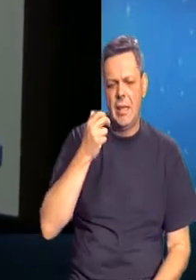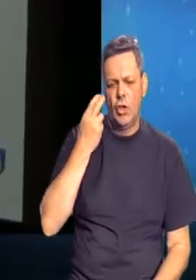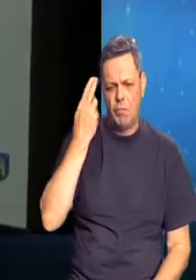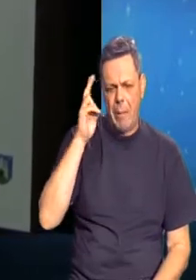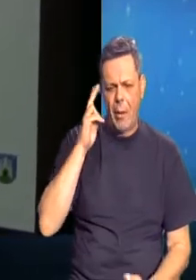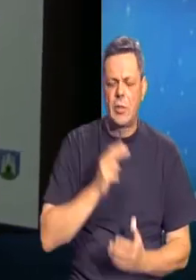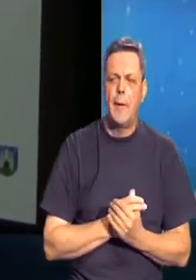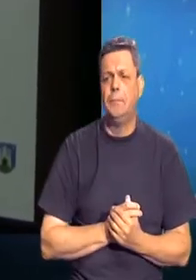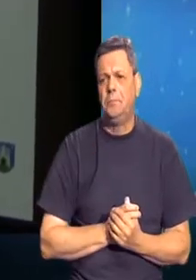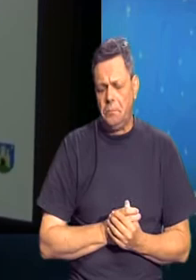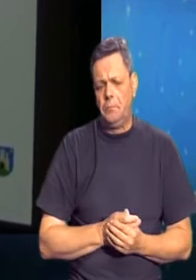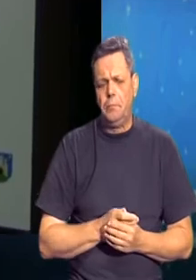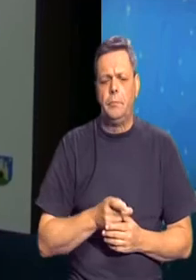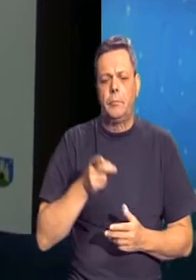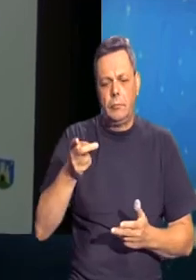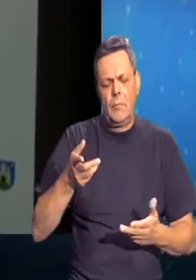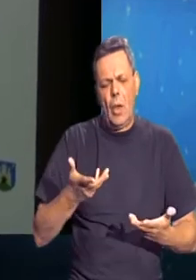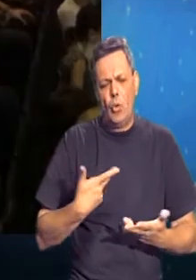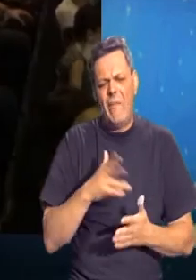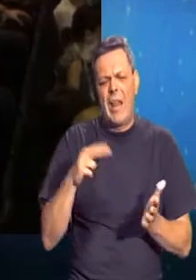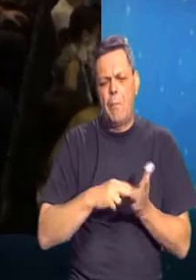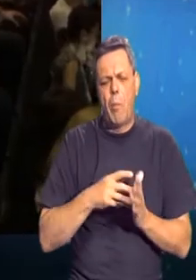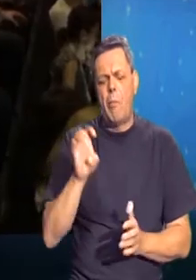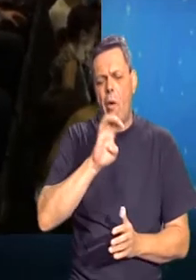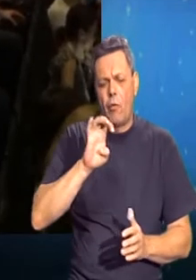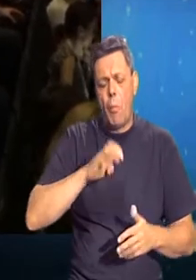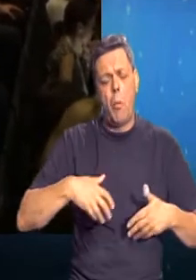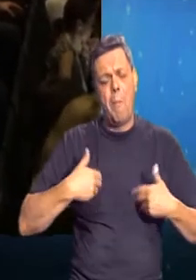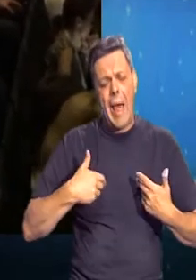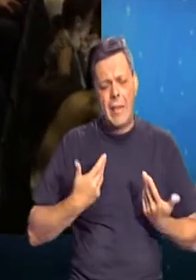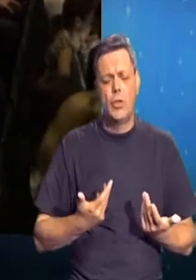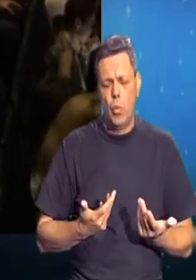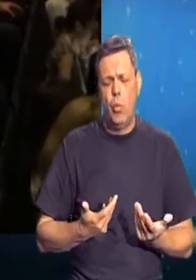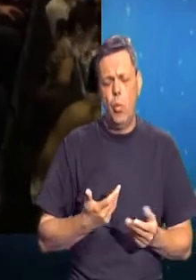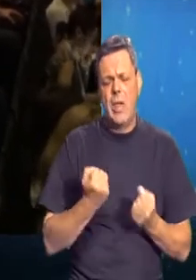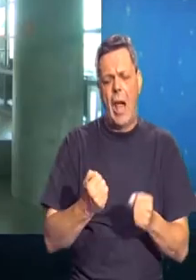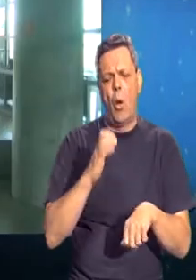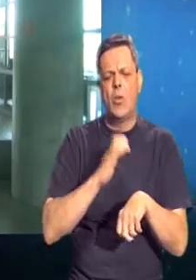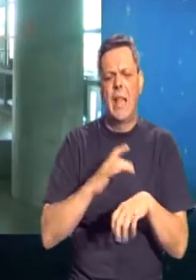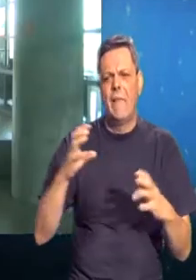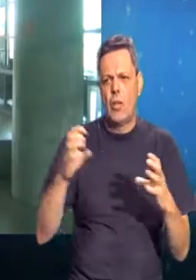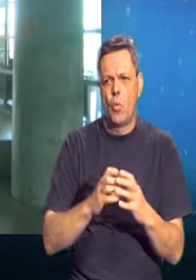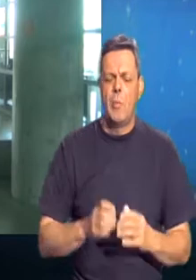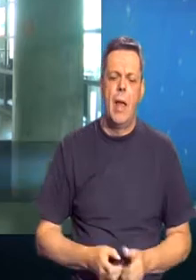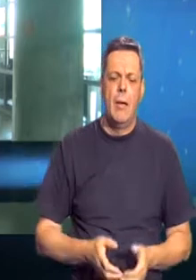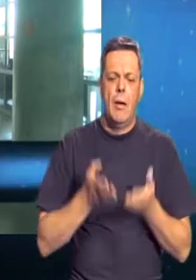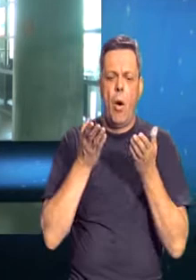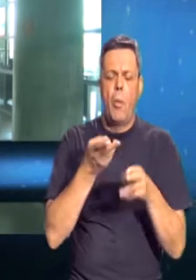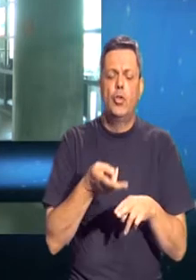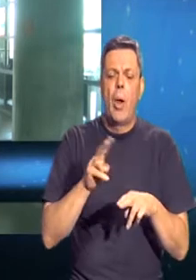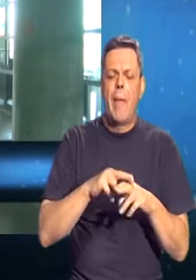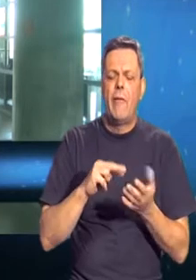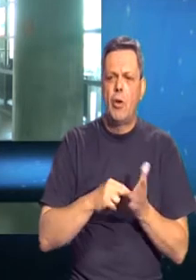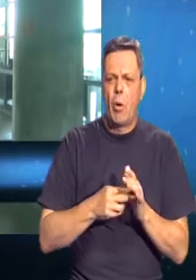od najvažnijih izazova s kojima se Europa suočava, a mladi su na tržištu rada posebno osjetljiva skupina. Ono što je